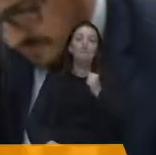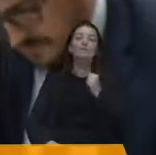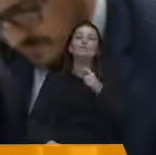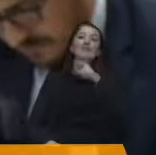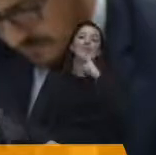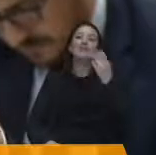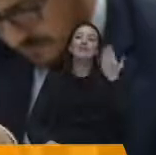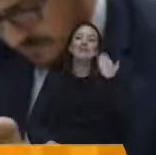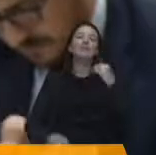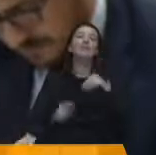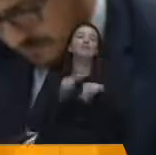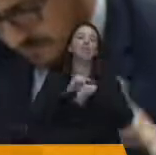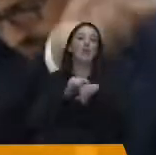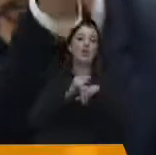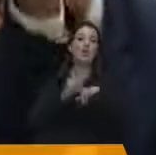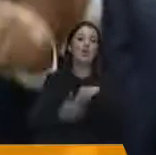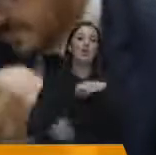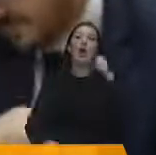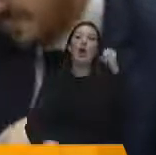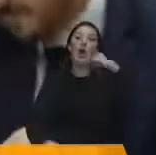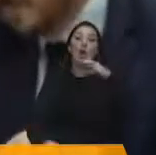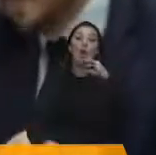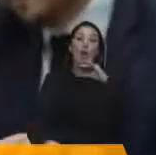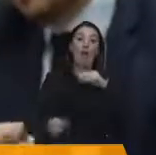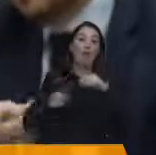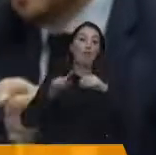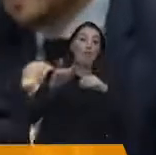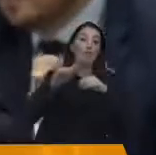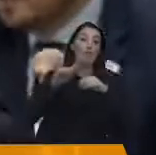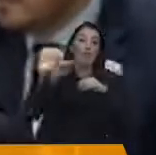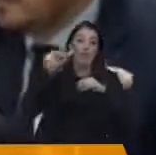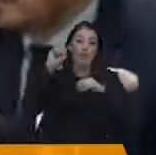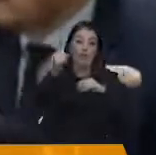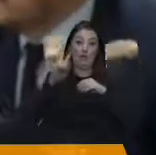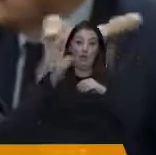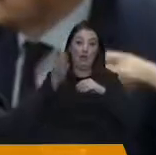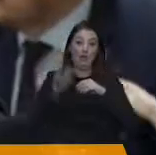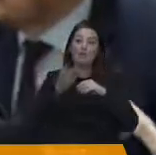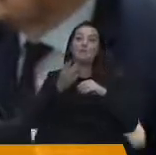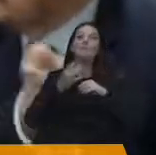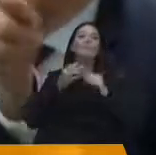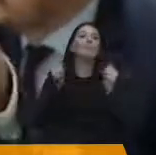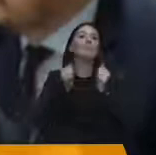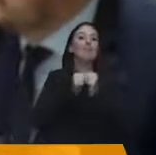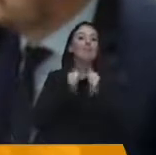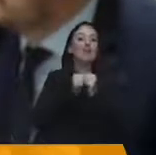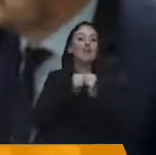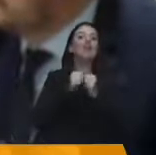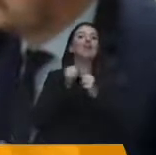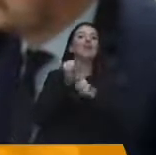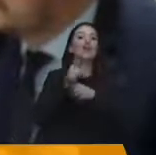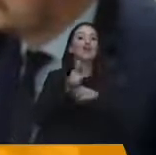Geçmiş süreçte AK Parti iktidarları birlikte ilçe belediyesi